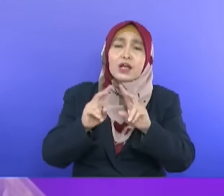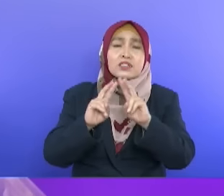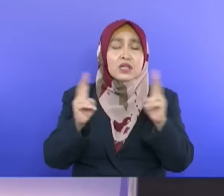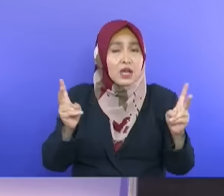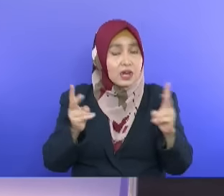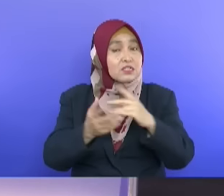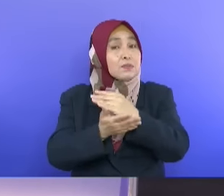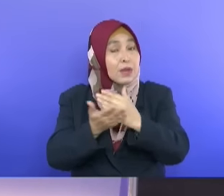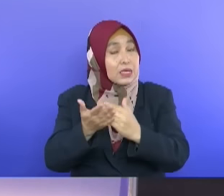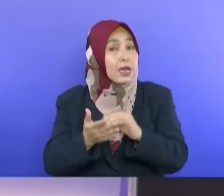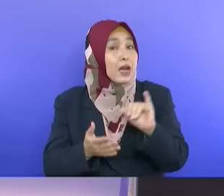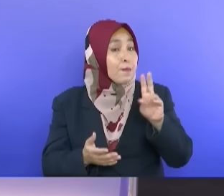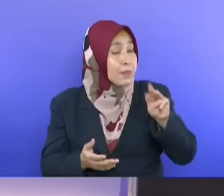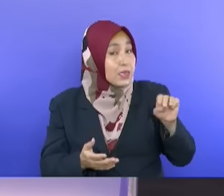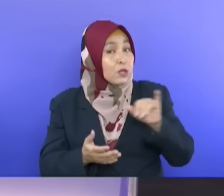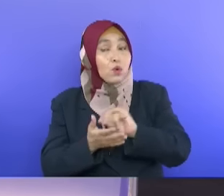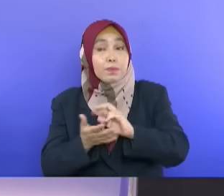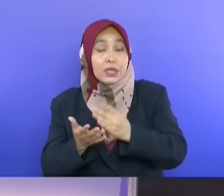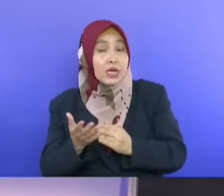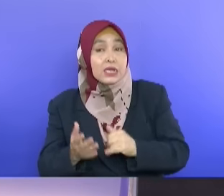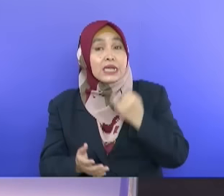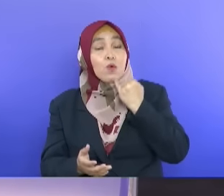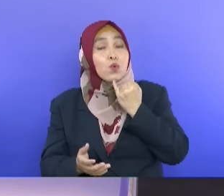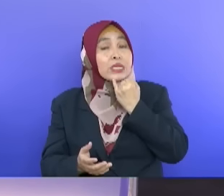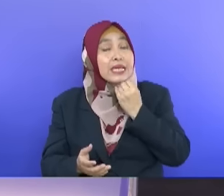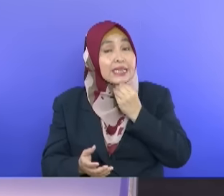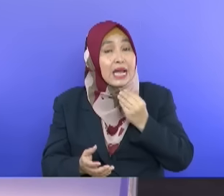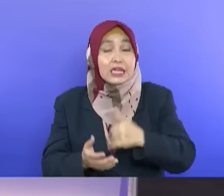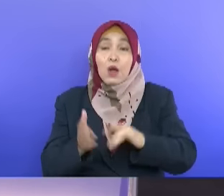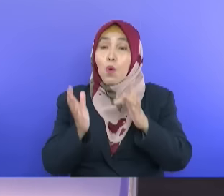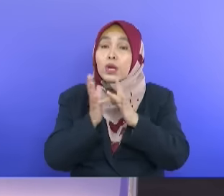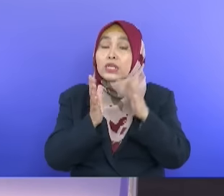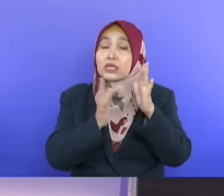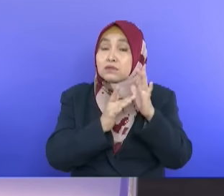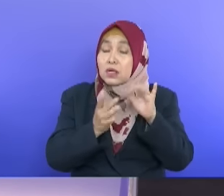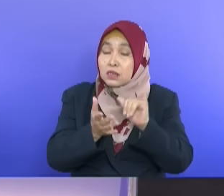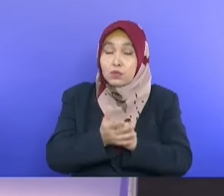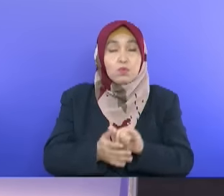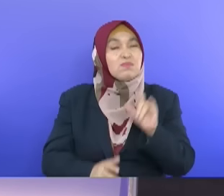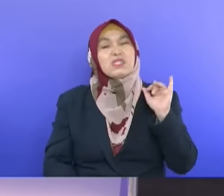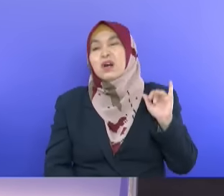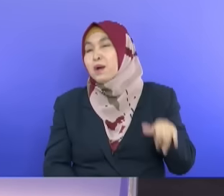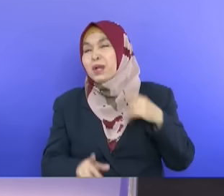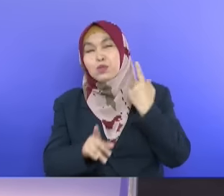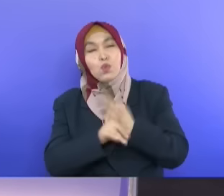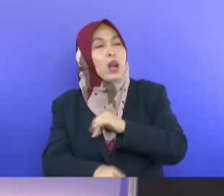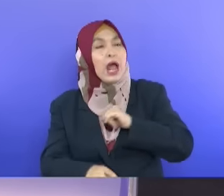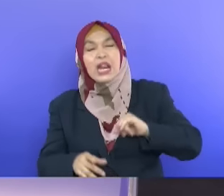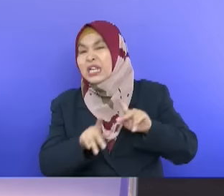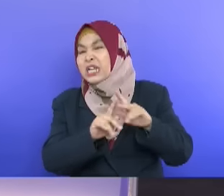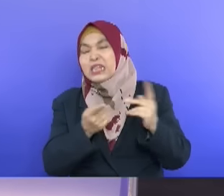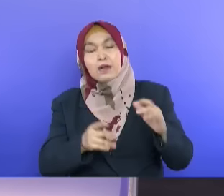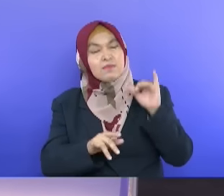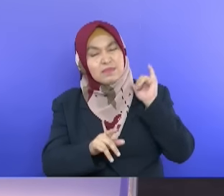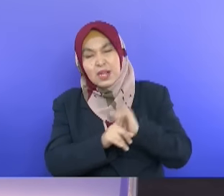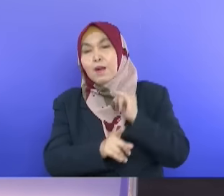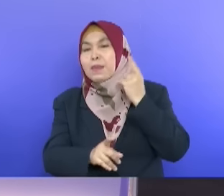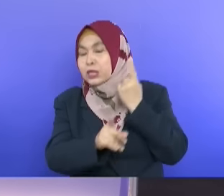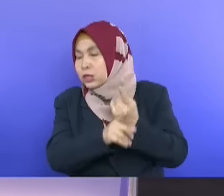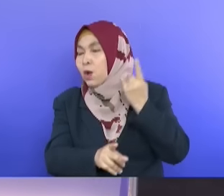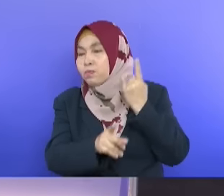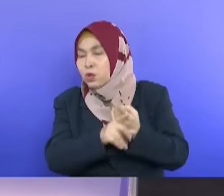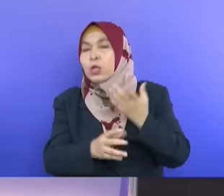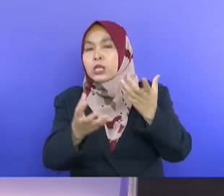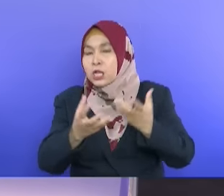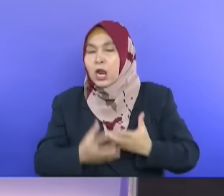maksudnya sebagian misalnya Jangan pula kita Yahudi orang Yahudi orang Nasrani itu ah dia memang ahli kita memang dia ini nak kan